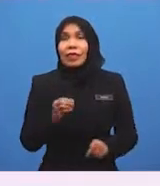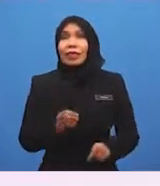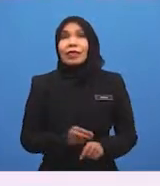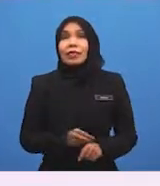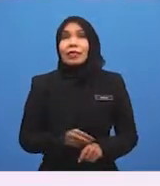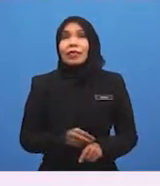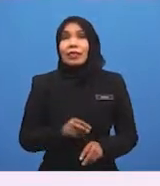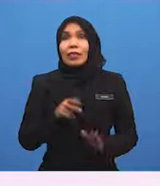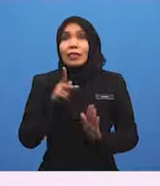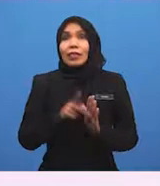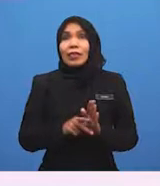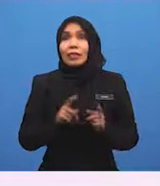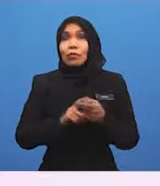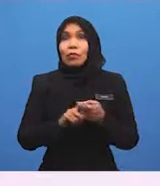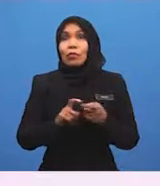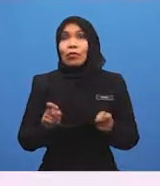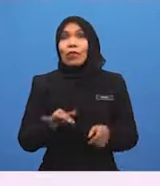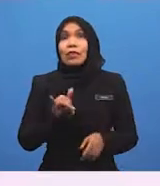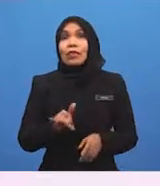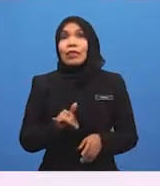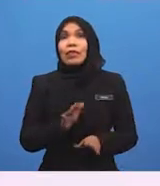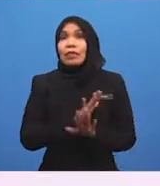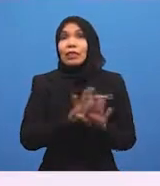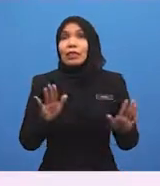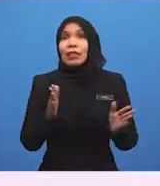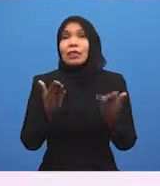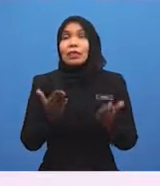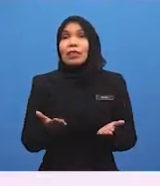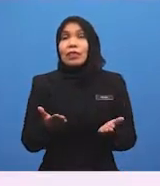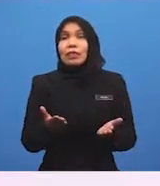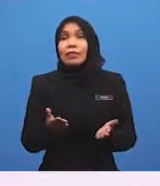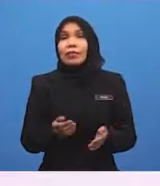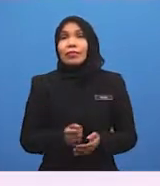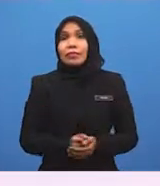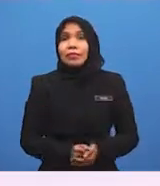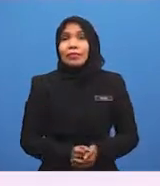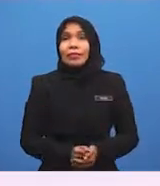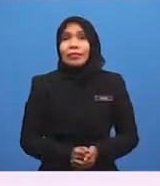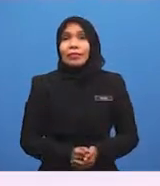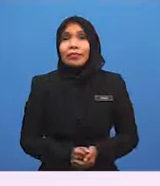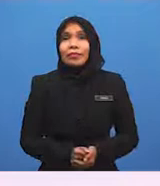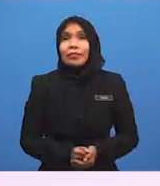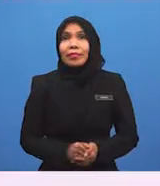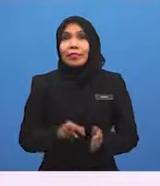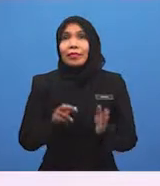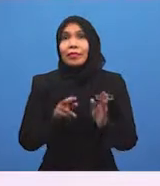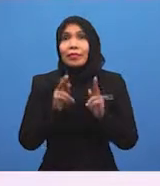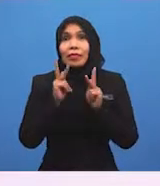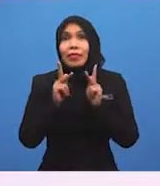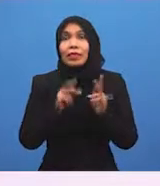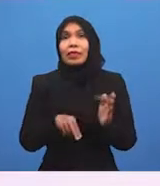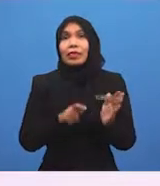tidak berat sebelah. Kalau murid-murid terjumpa kata kunci ini dalam soalan,